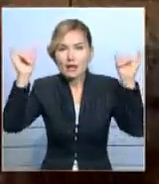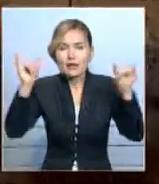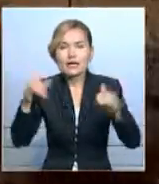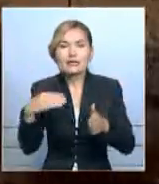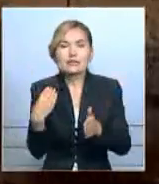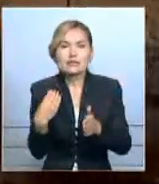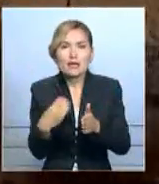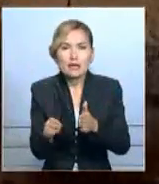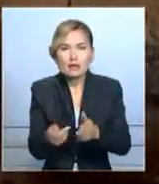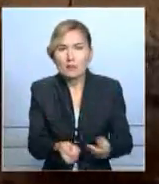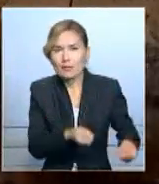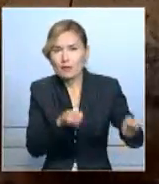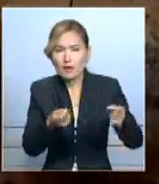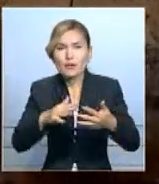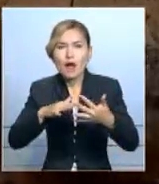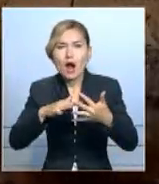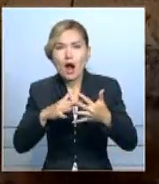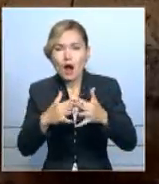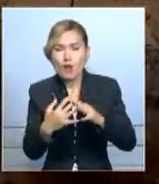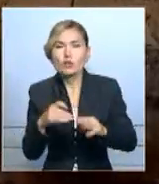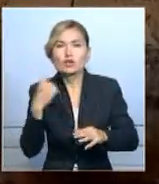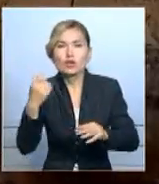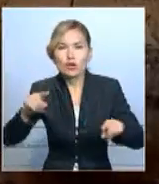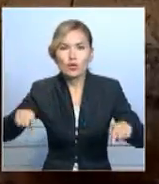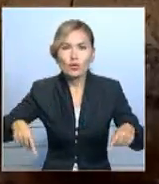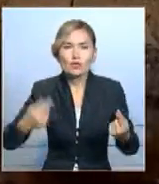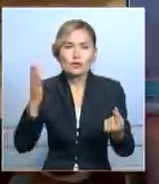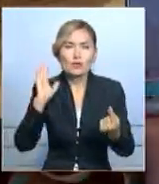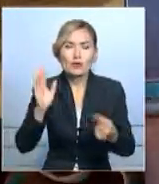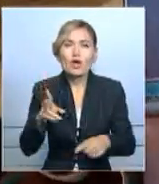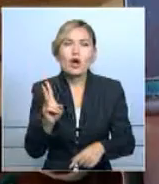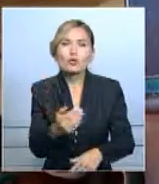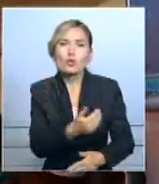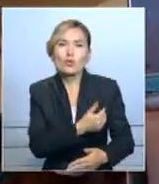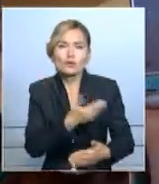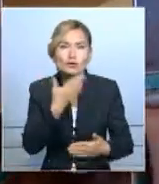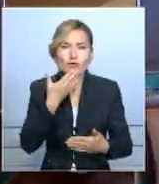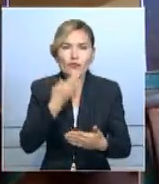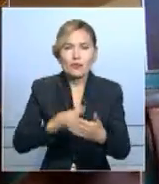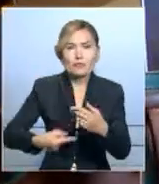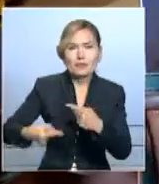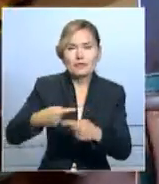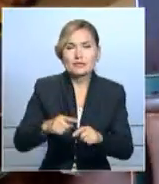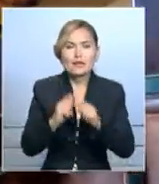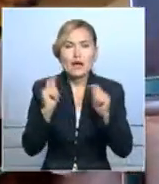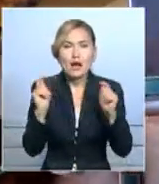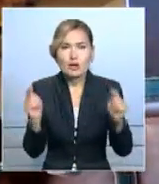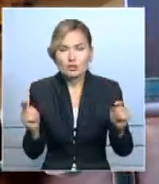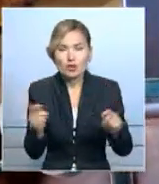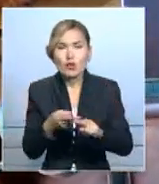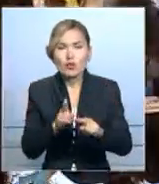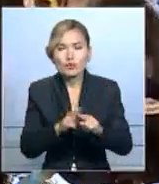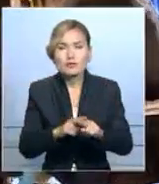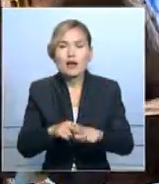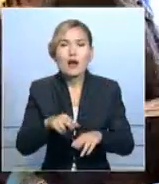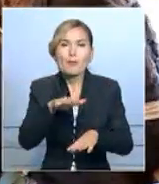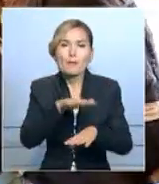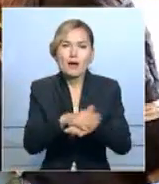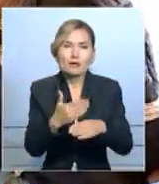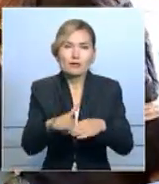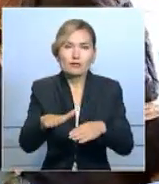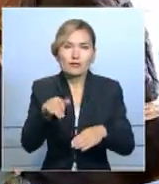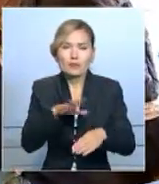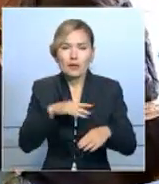үй іргелік шаруашылықтарға 3 миллион теңгеге дейін төмен пайызбен несие беріледі. Отбасылық бизнес өкілдері өндірген өнімдерін әрі